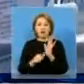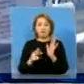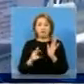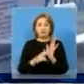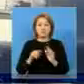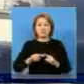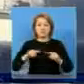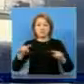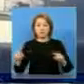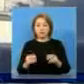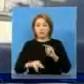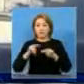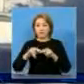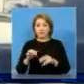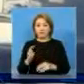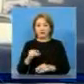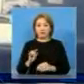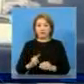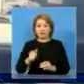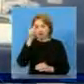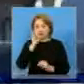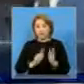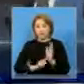метр болатын нысанның құрылысы мамыр айында басталған.